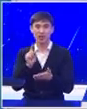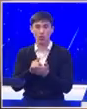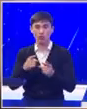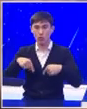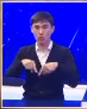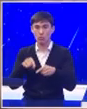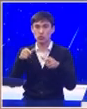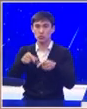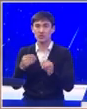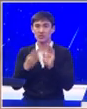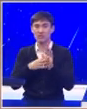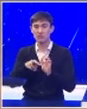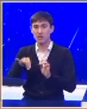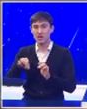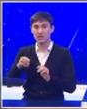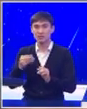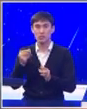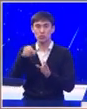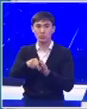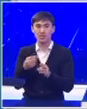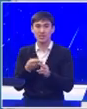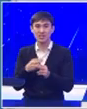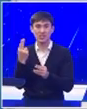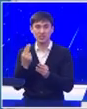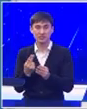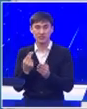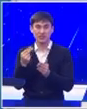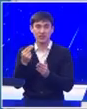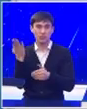органы поступило более 9 миллиардов поступлений. И эти цифры лишь за прошлый год.